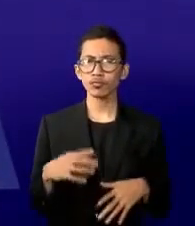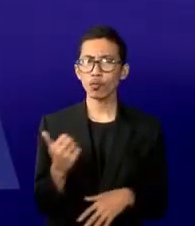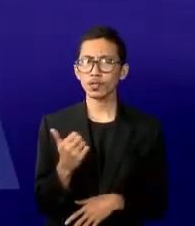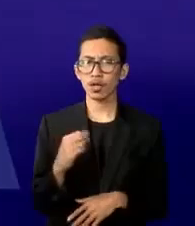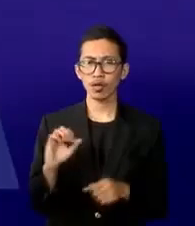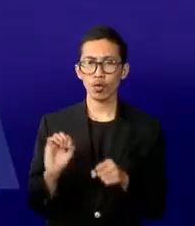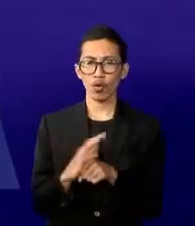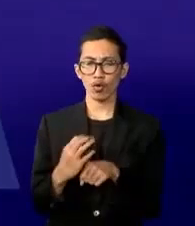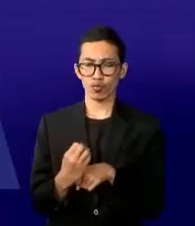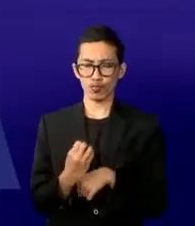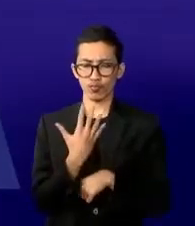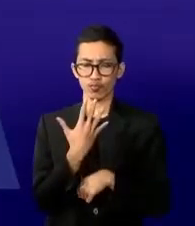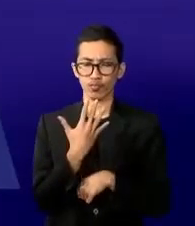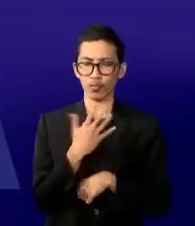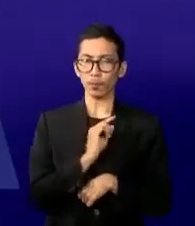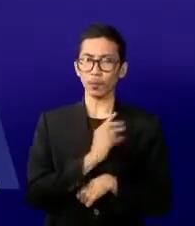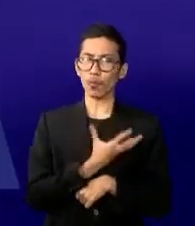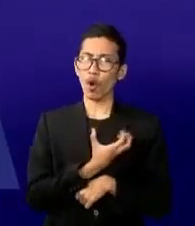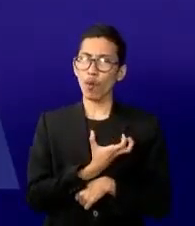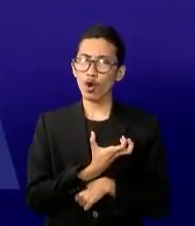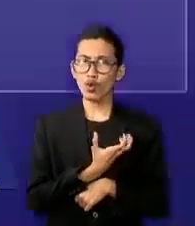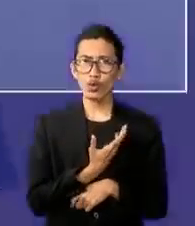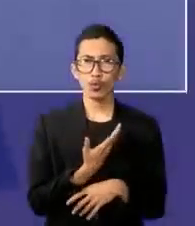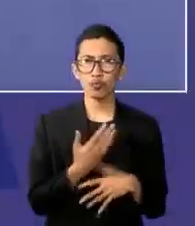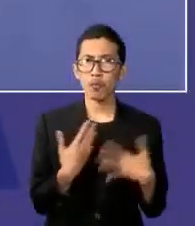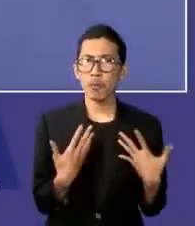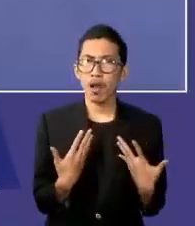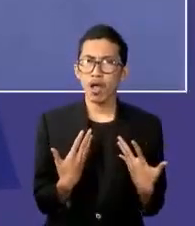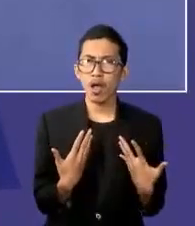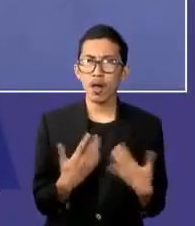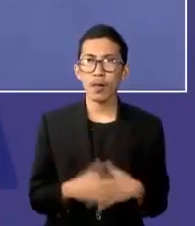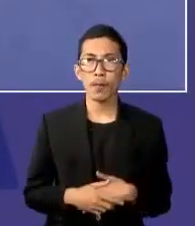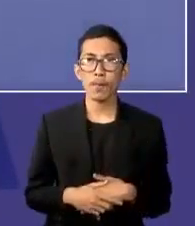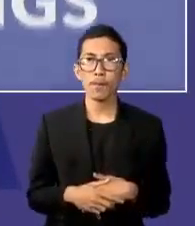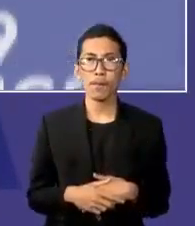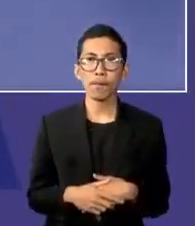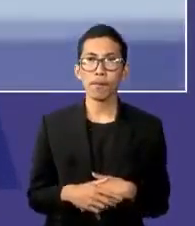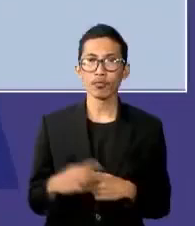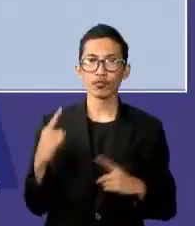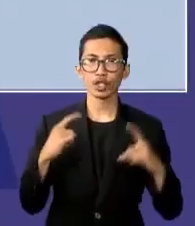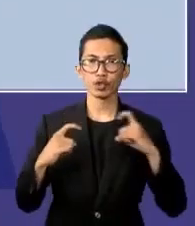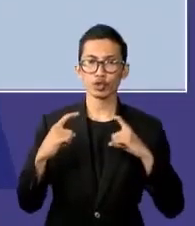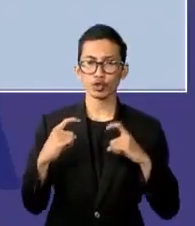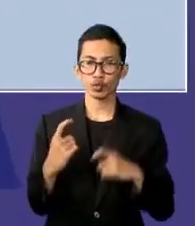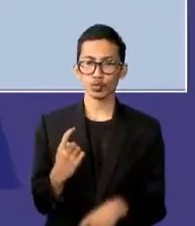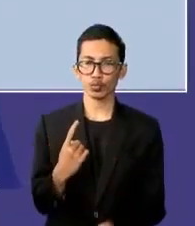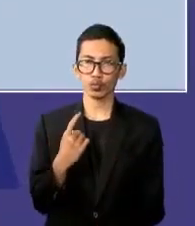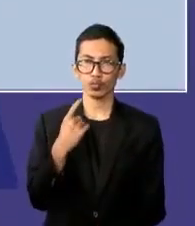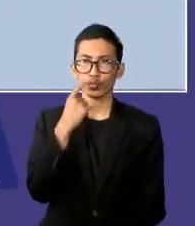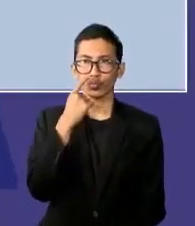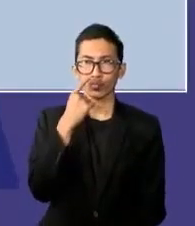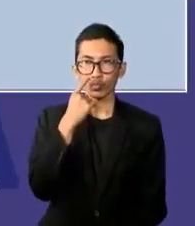seseorang yang terinfeksi virus sarscov 2 atau virus dari covid ini ya virus tersebut akan masuk ke